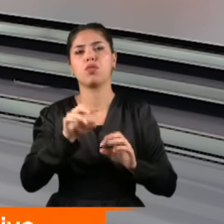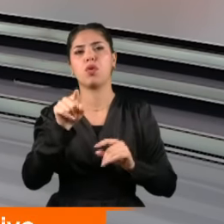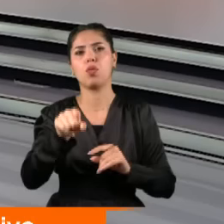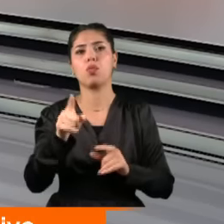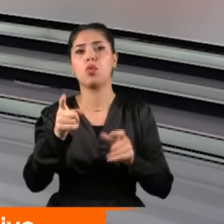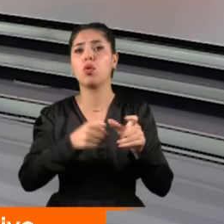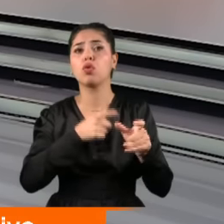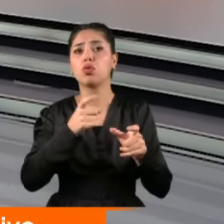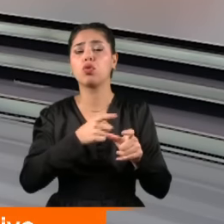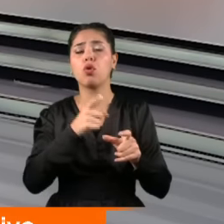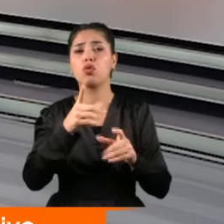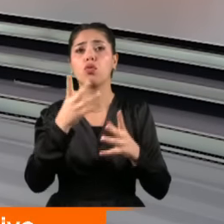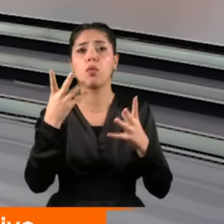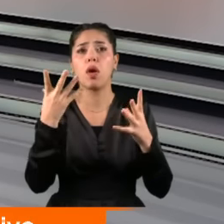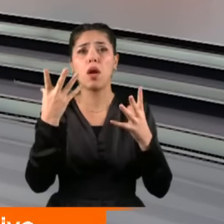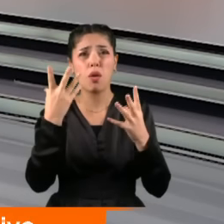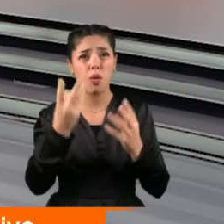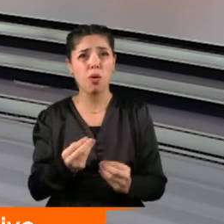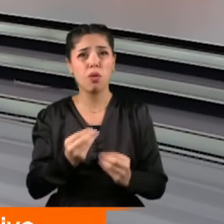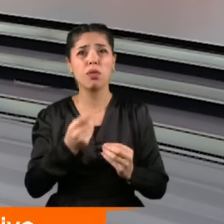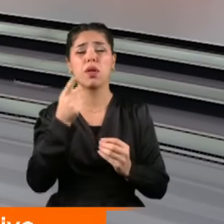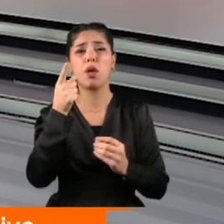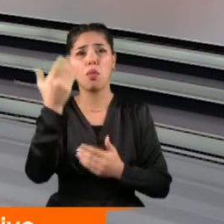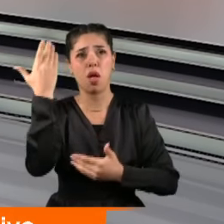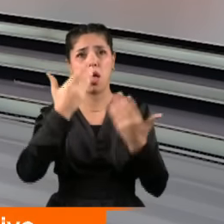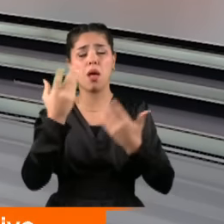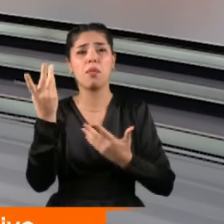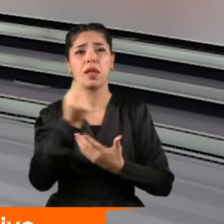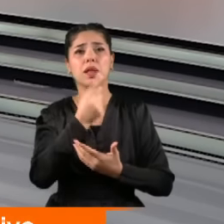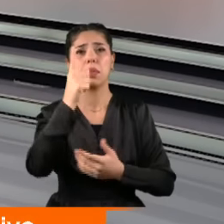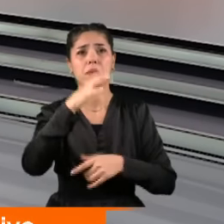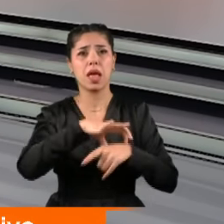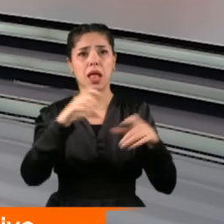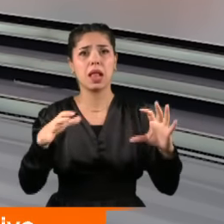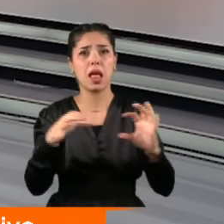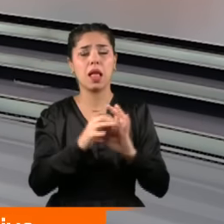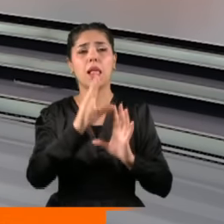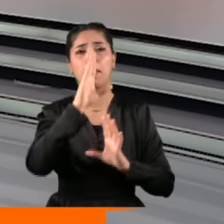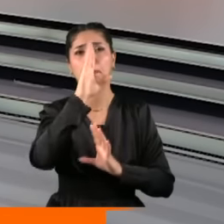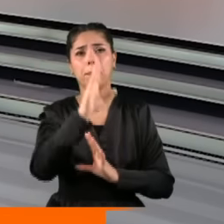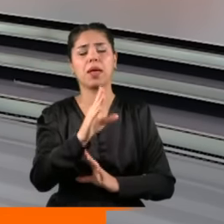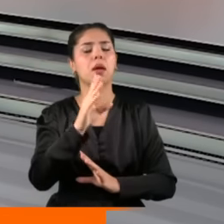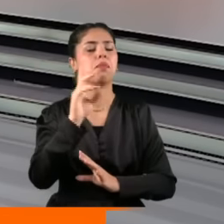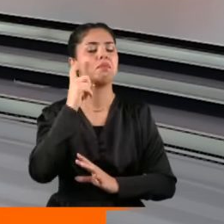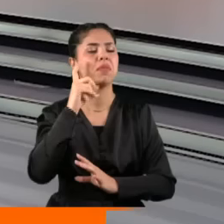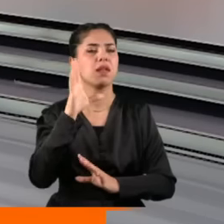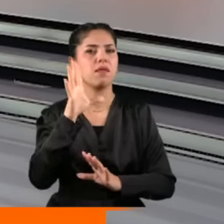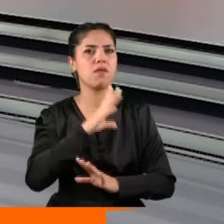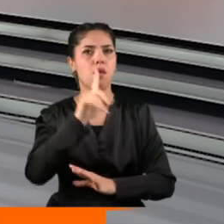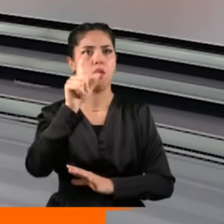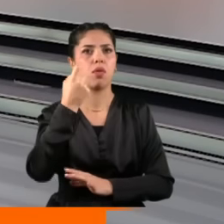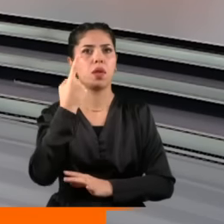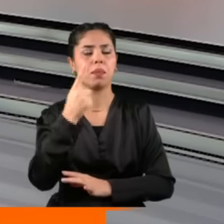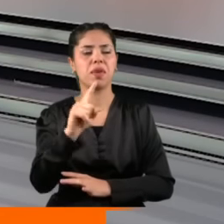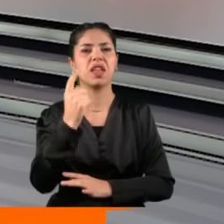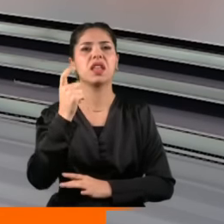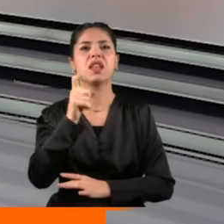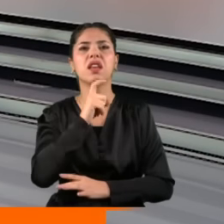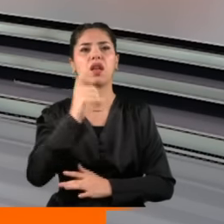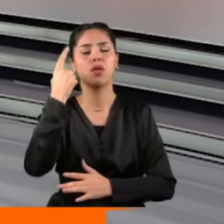konu olan işlem sayısı ise gerçekten korkunç. Bir hastaneyle ilgili de net bilgiler mevcut. 16 bin yanlış göz